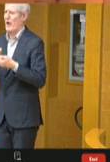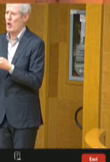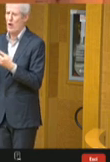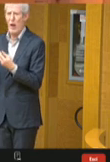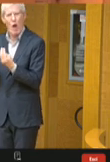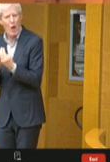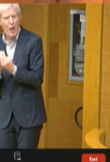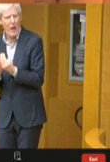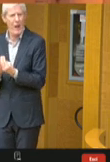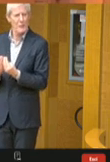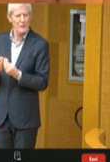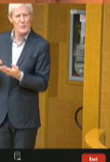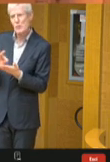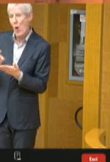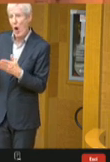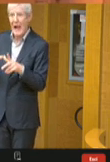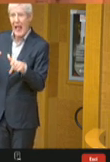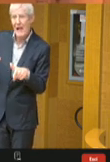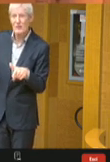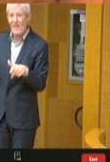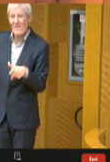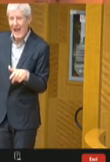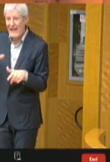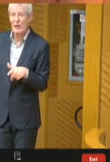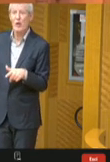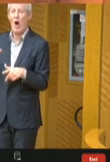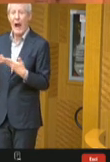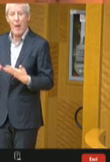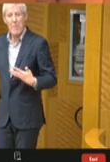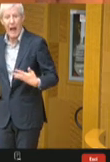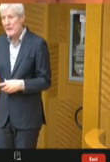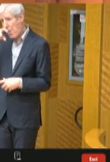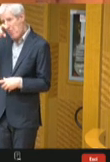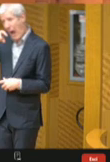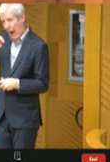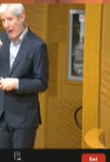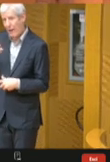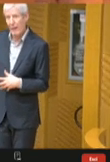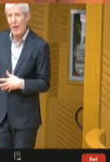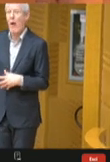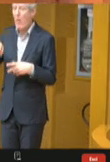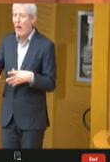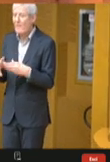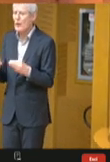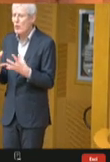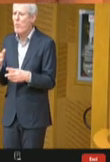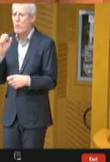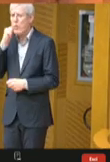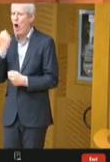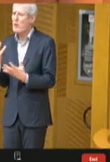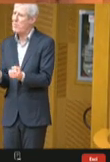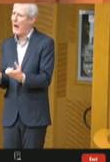alle scuole di Lazio, Veneto, Campania, Marche, che hanno realizzato queste buone pratiche